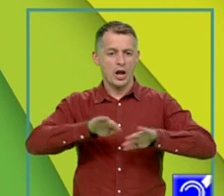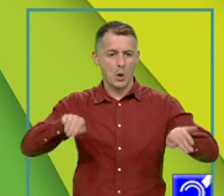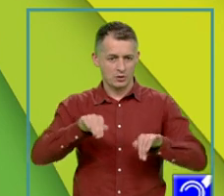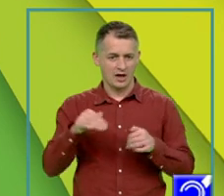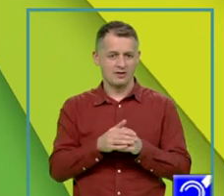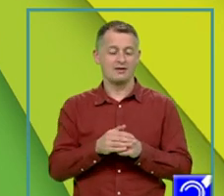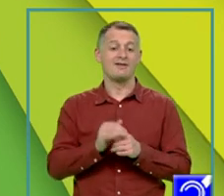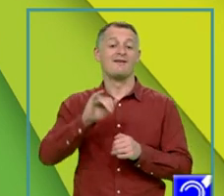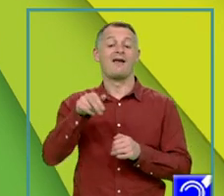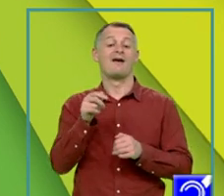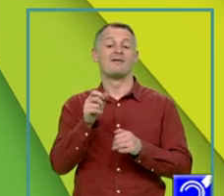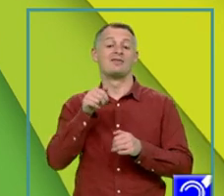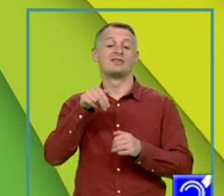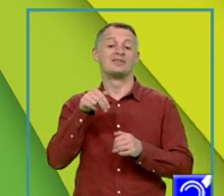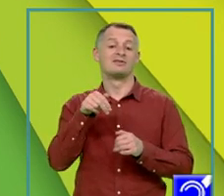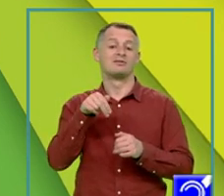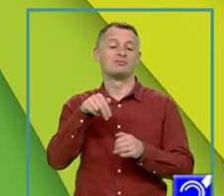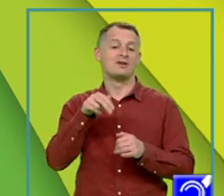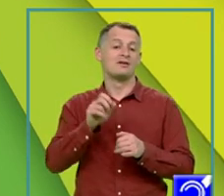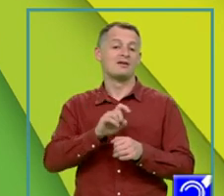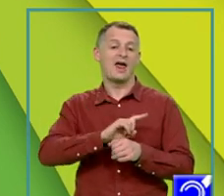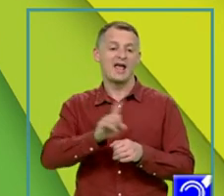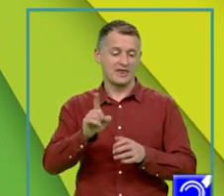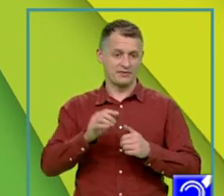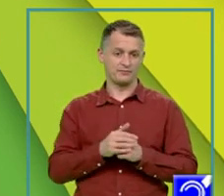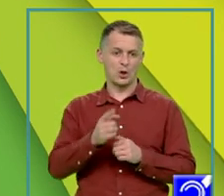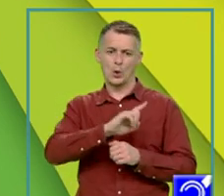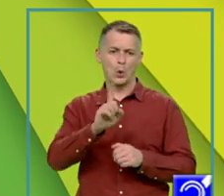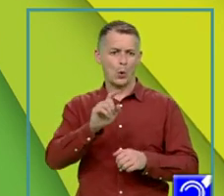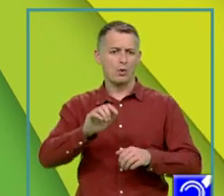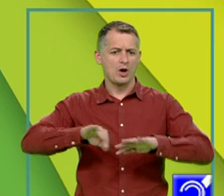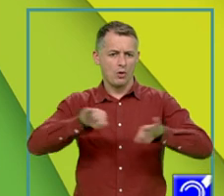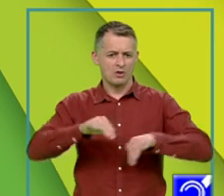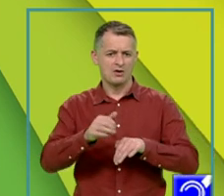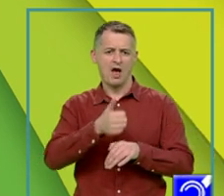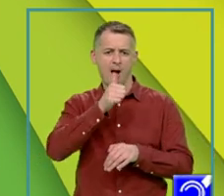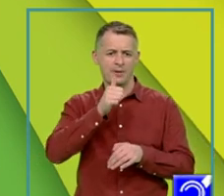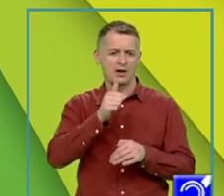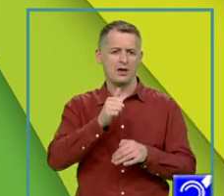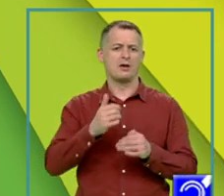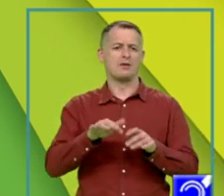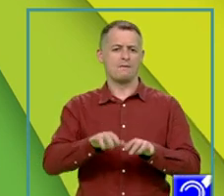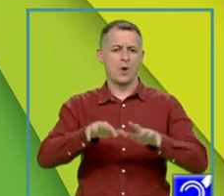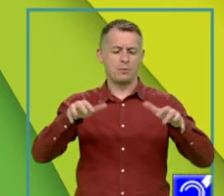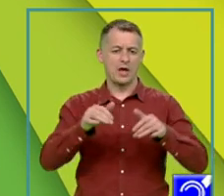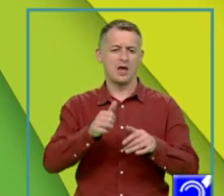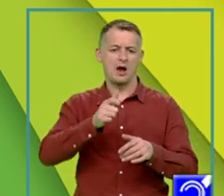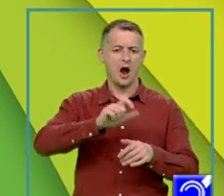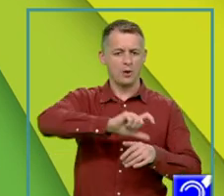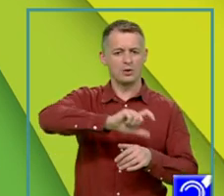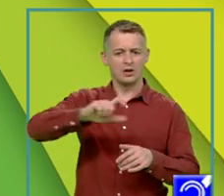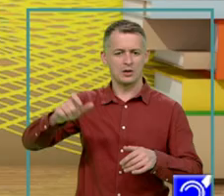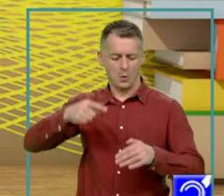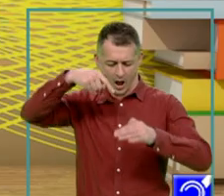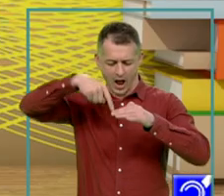conjunctiv prezent și am dat un exemplu de răspuns în noua nota în apele învolburate ale unui râu adânc și avem aici